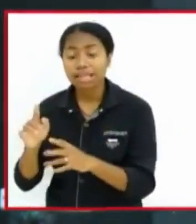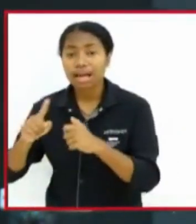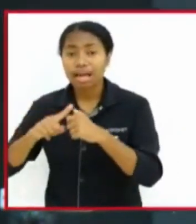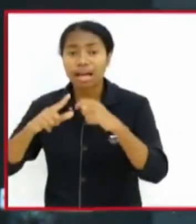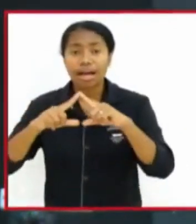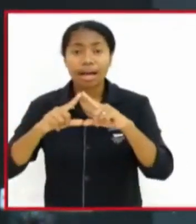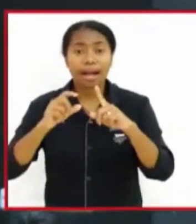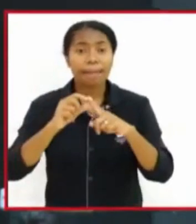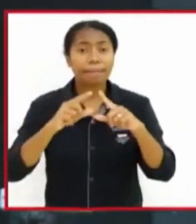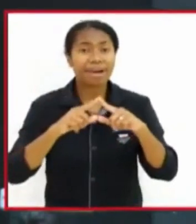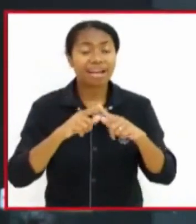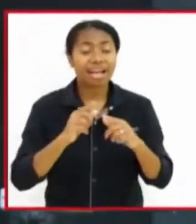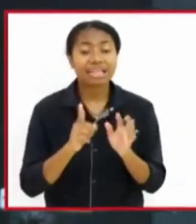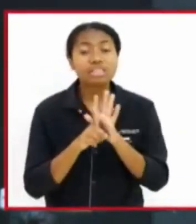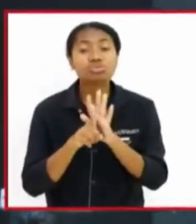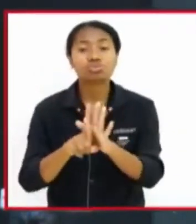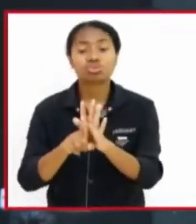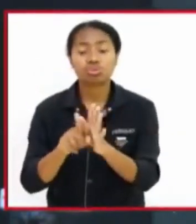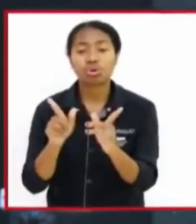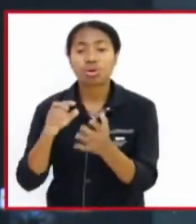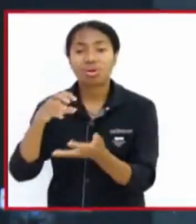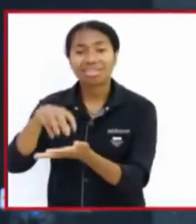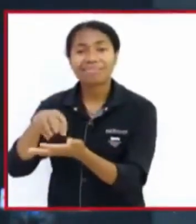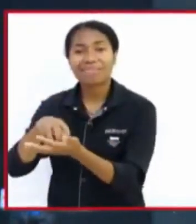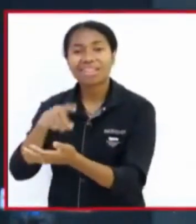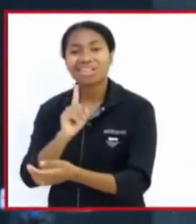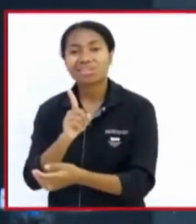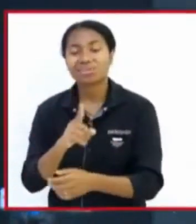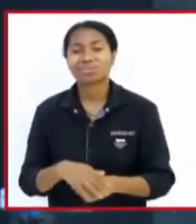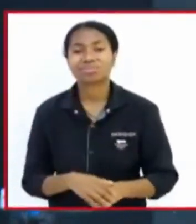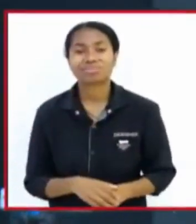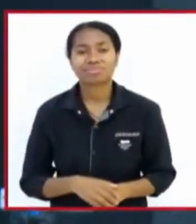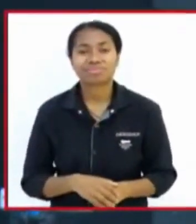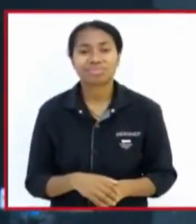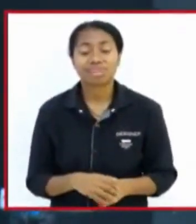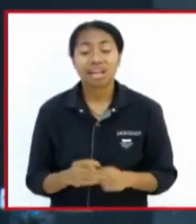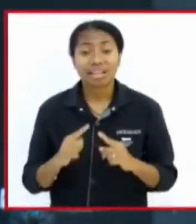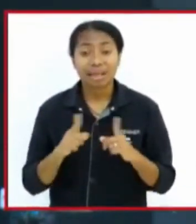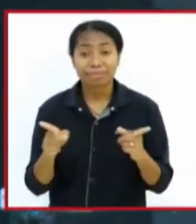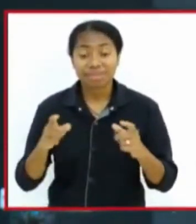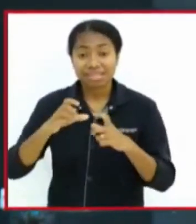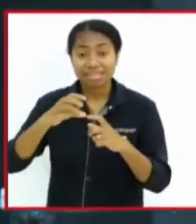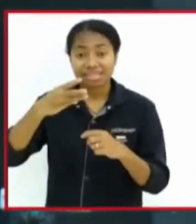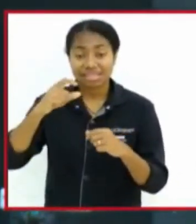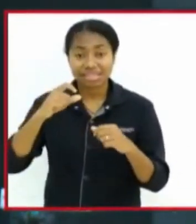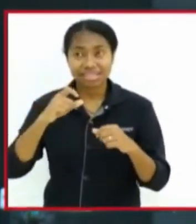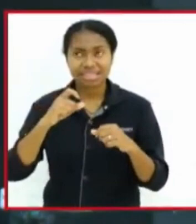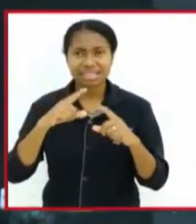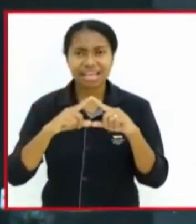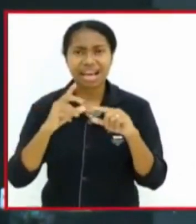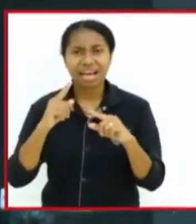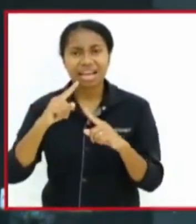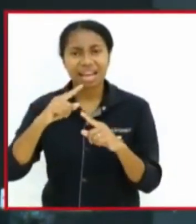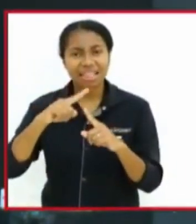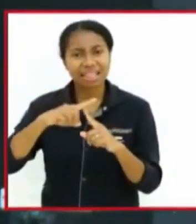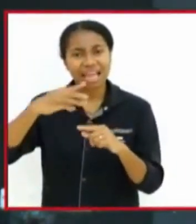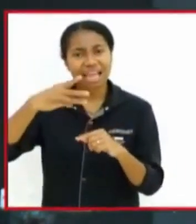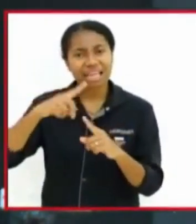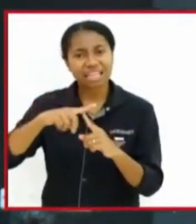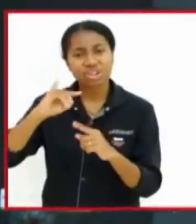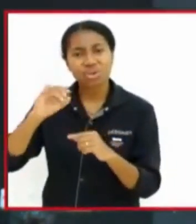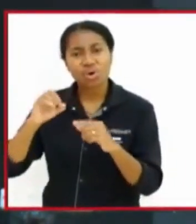wilayah daripada jalan memutar yang panjang tapi karena secara teritori wilayah itu